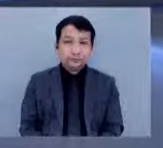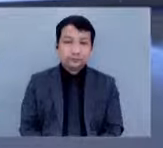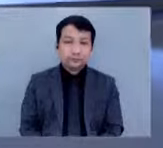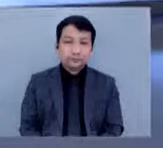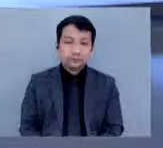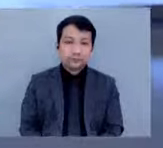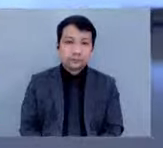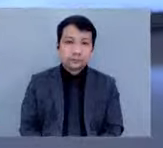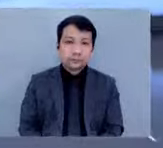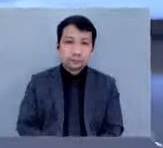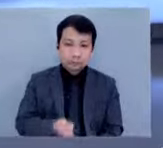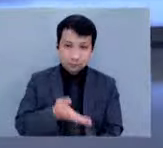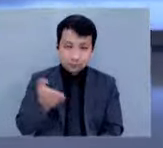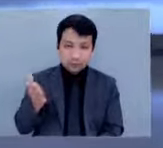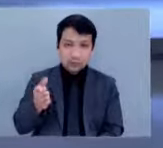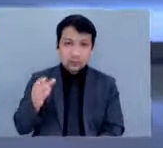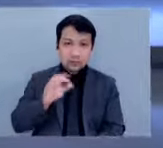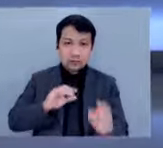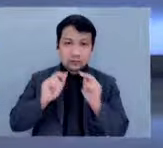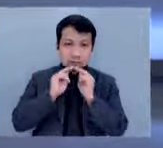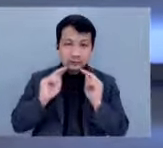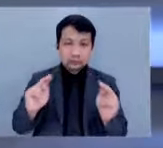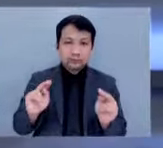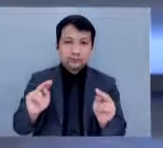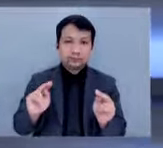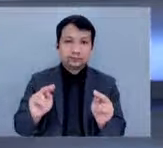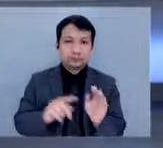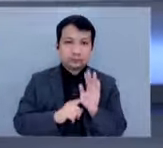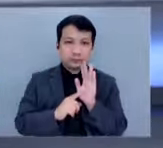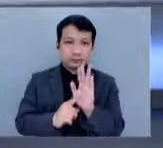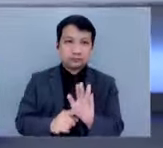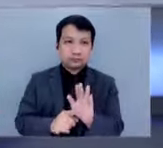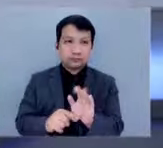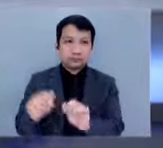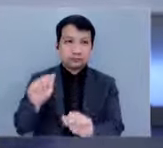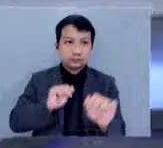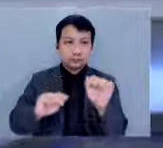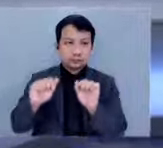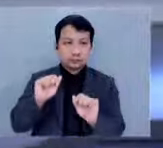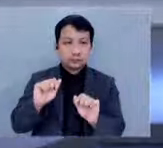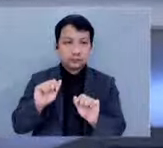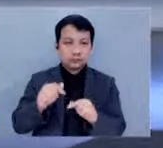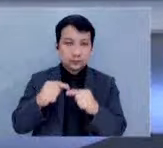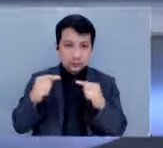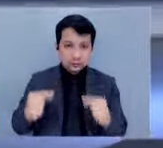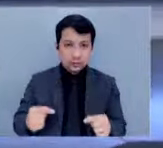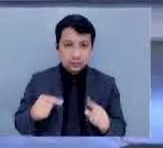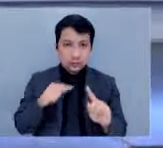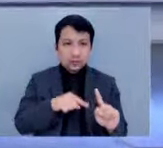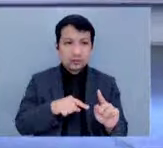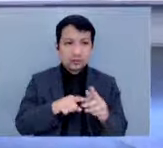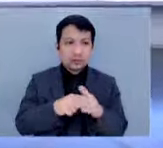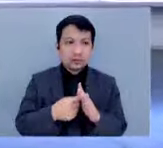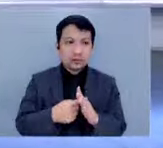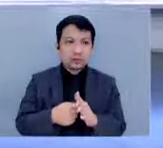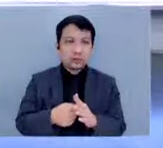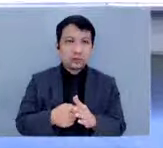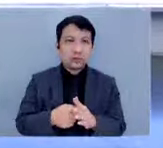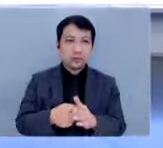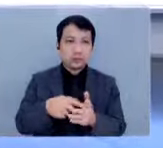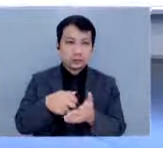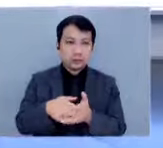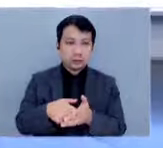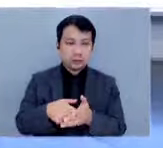Showbiz Tonight at tayo. Bigay todo agad sa aktingan at labanan ang pilot episode kanina ng Lumuhod Ka sa